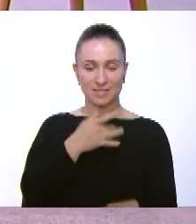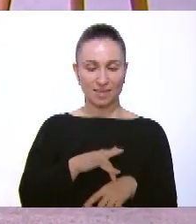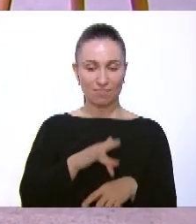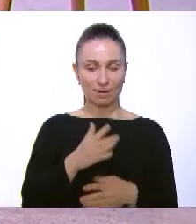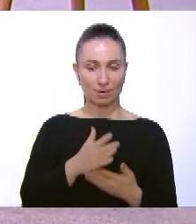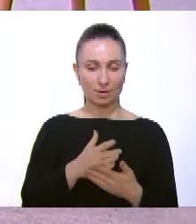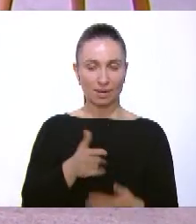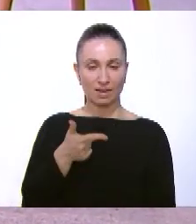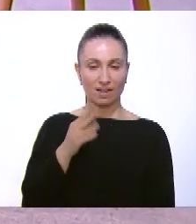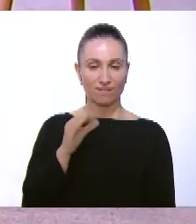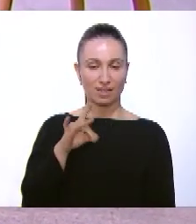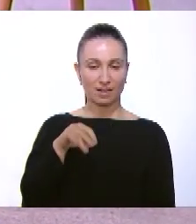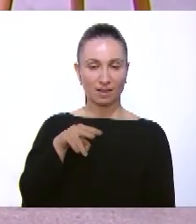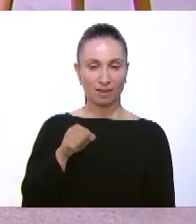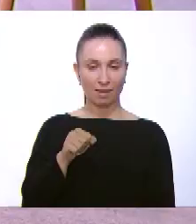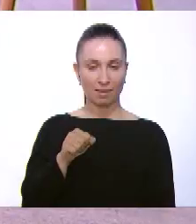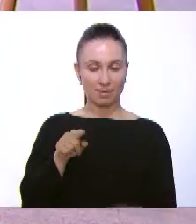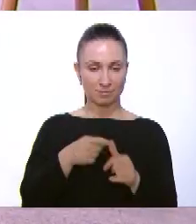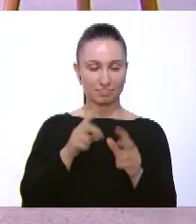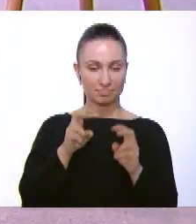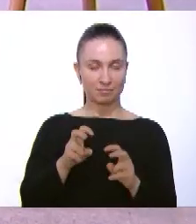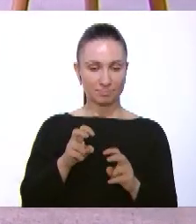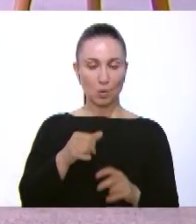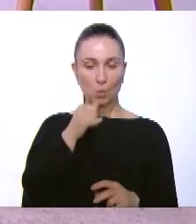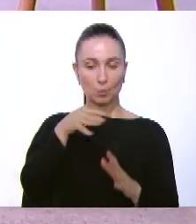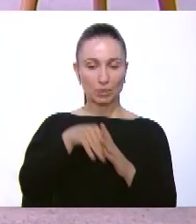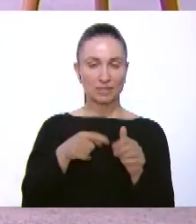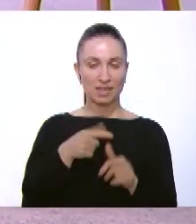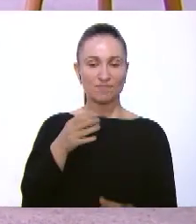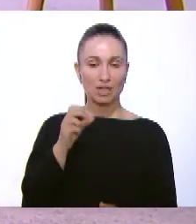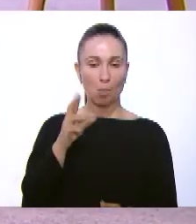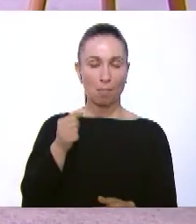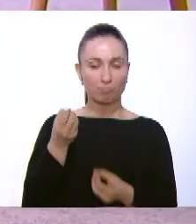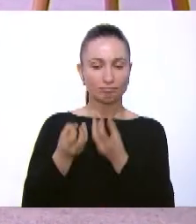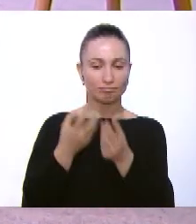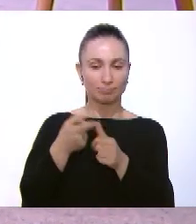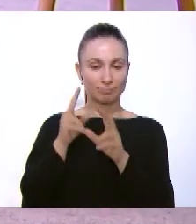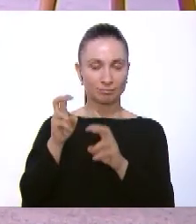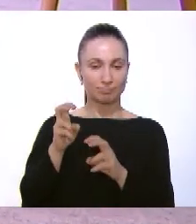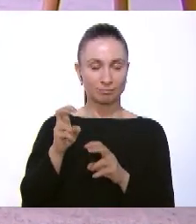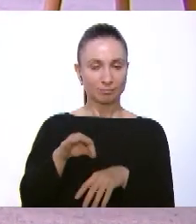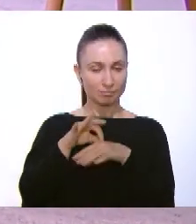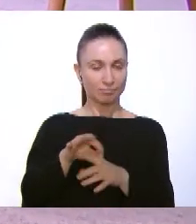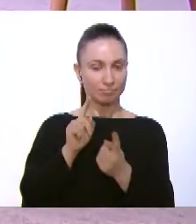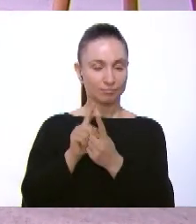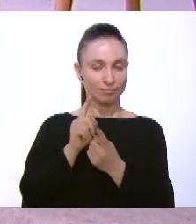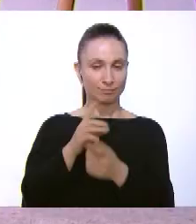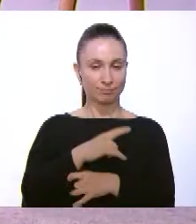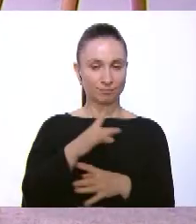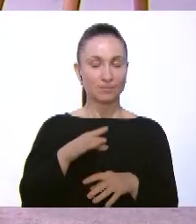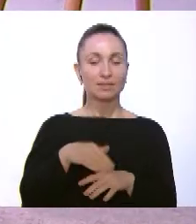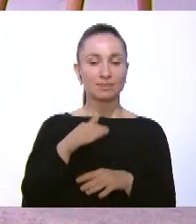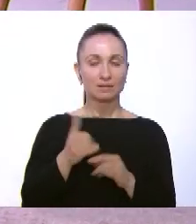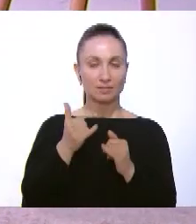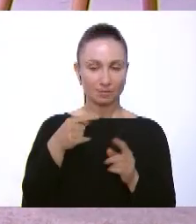იყოს, გვირილებს. გვირილობაც კი დაარქვეს ამას ქუთაისში და ტრადიციულად აღინიშნება, თუმცა სათავე ეს არის